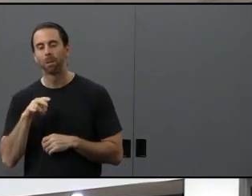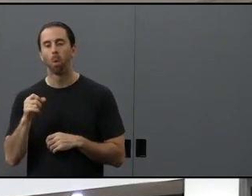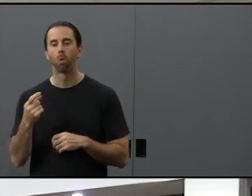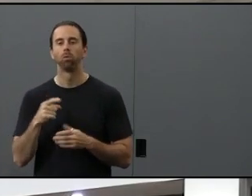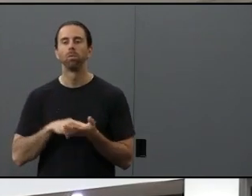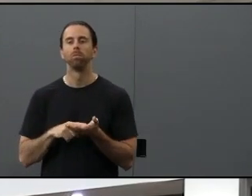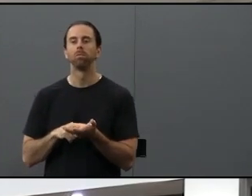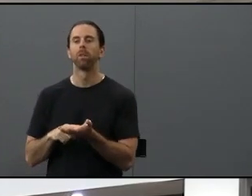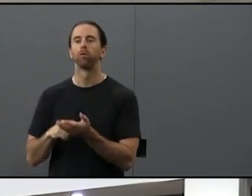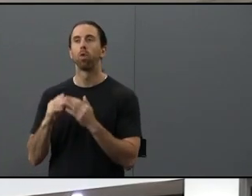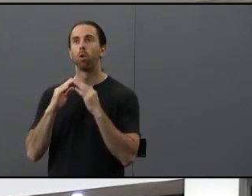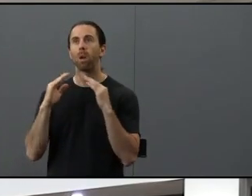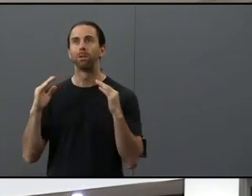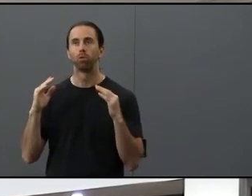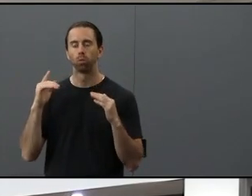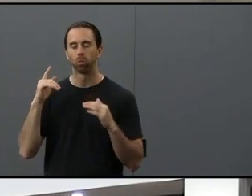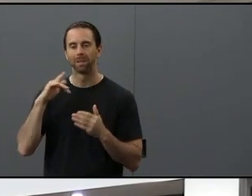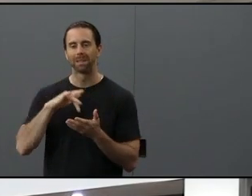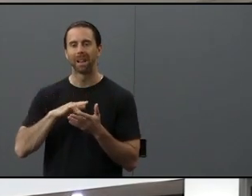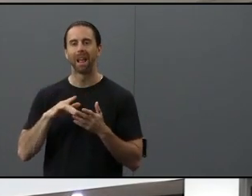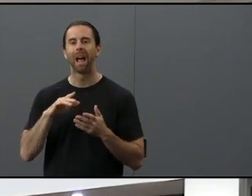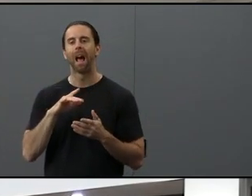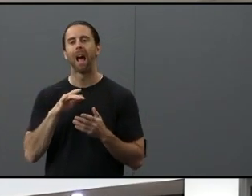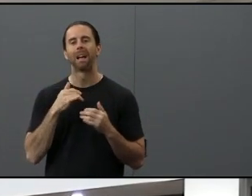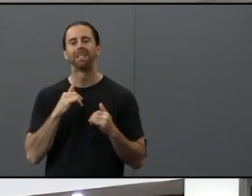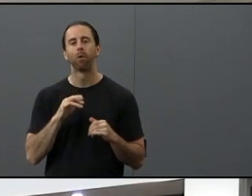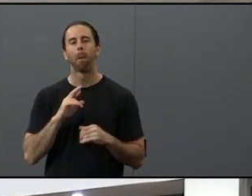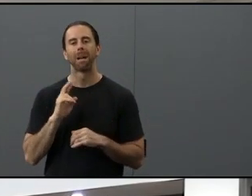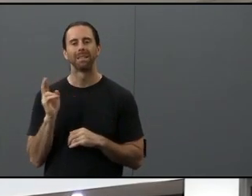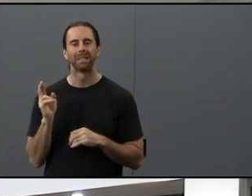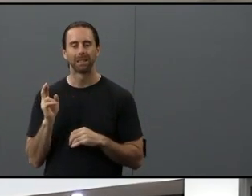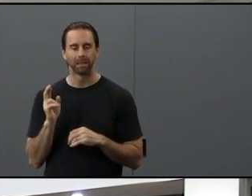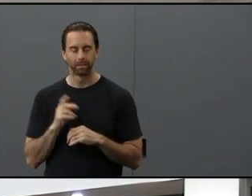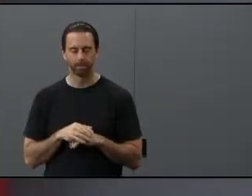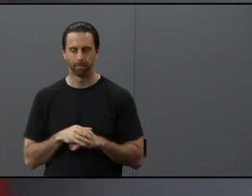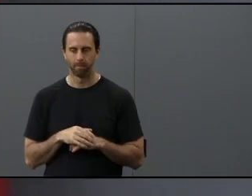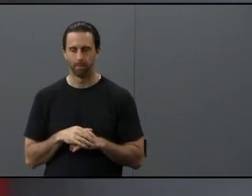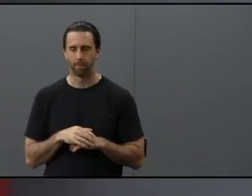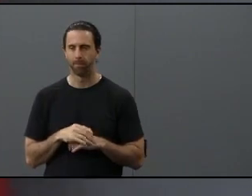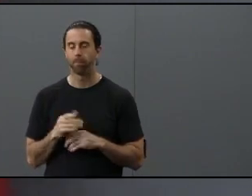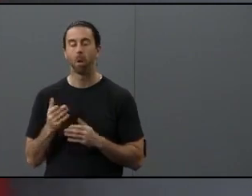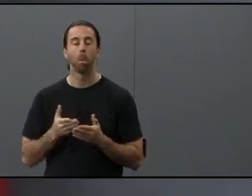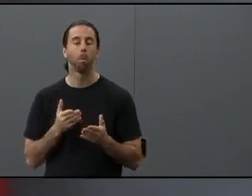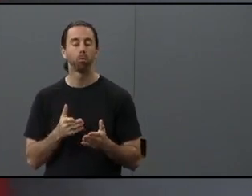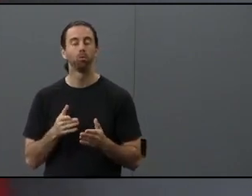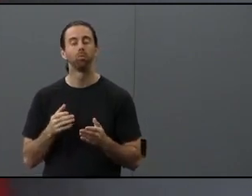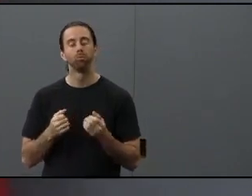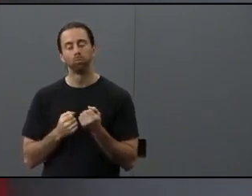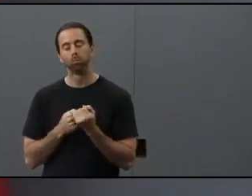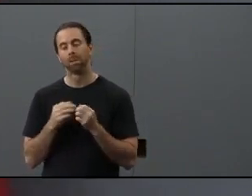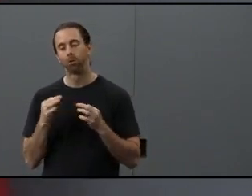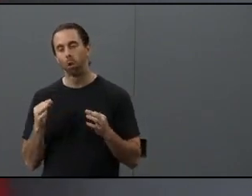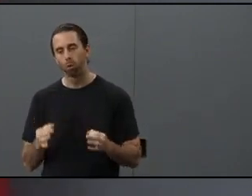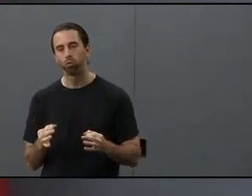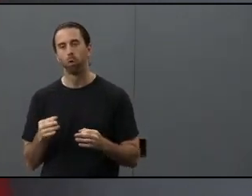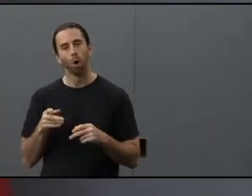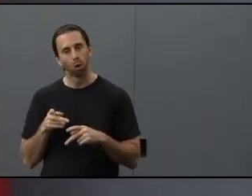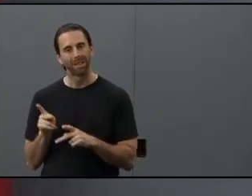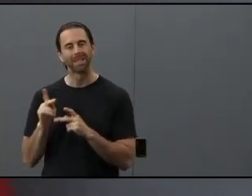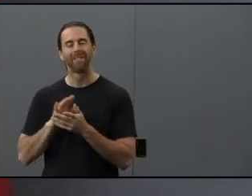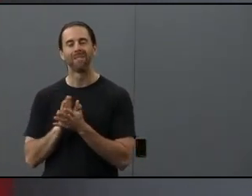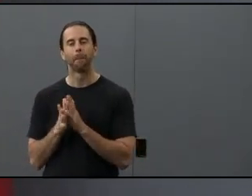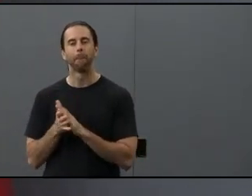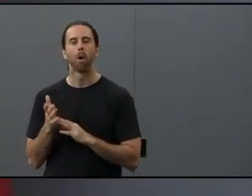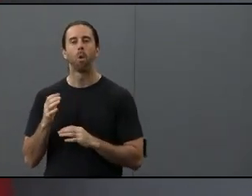travaux de réflexion de la toiture au Centre récréatif de Repentin demande de recours au volet 2 il serait proposé appuyé et résolu d'autoriser la